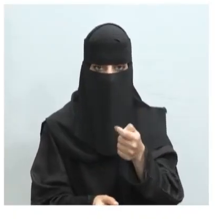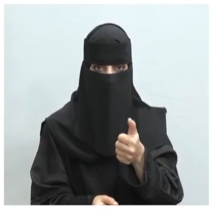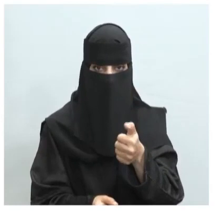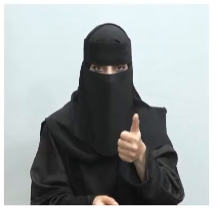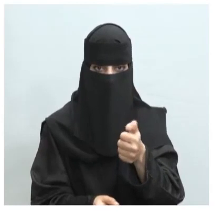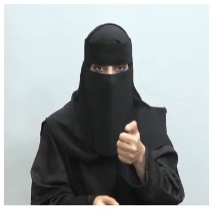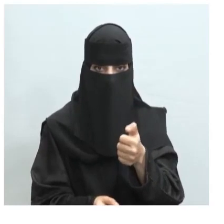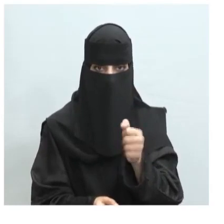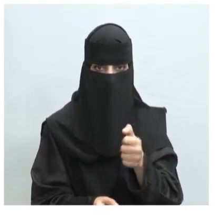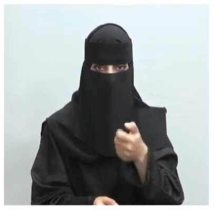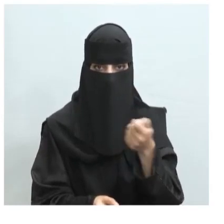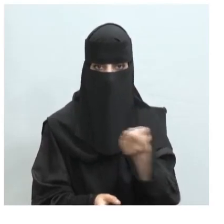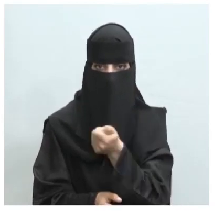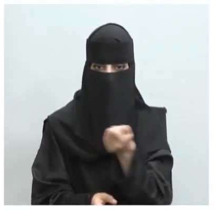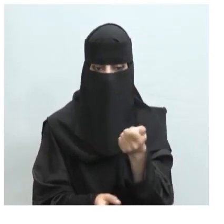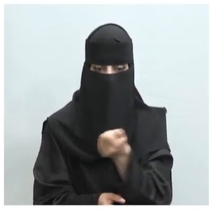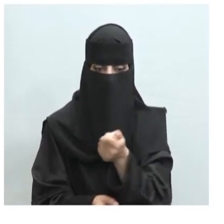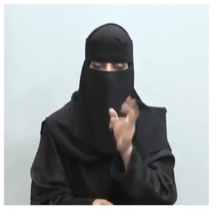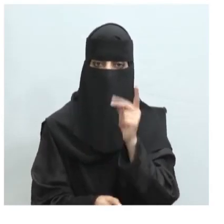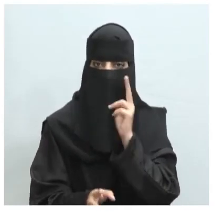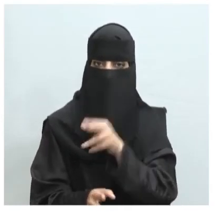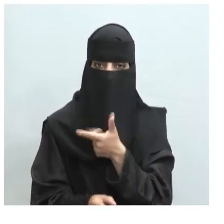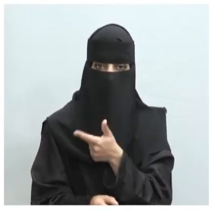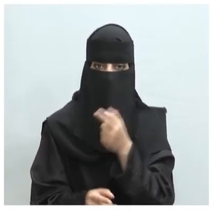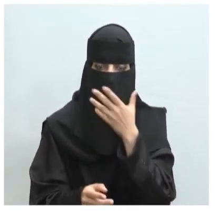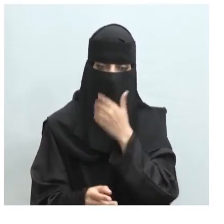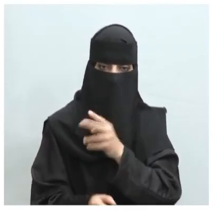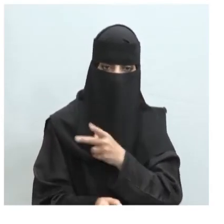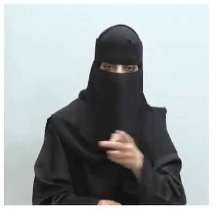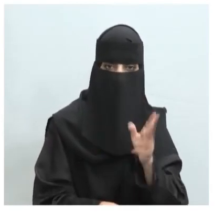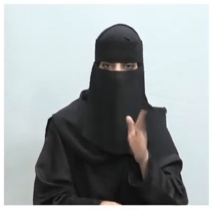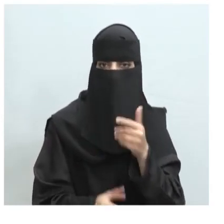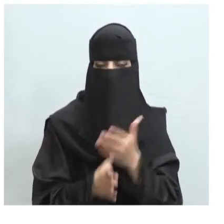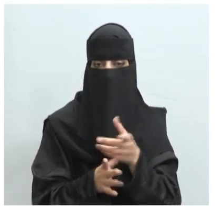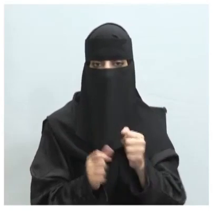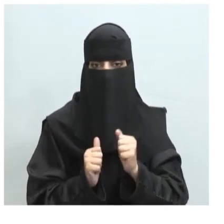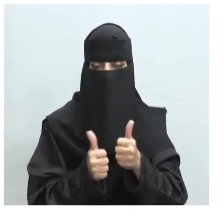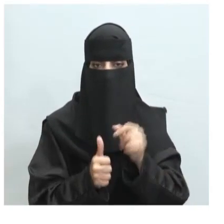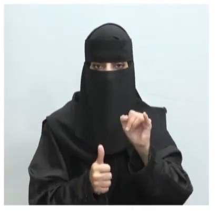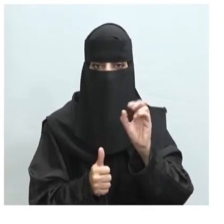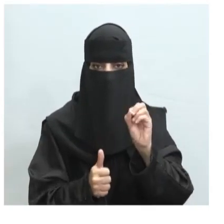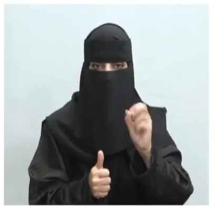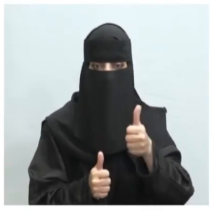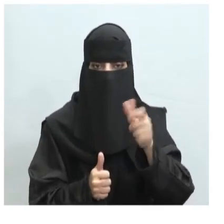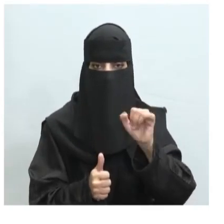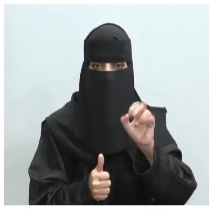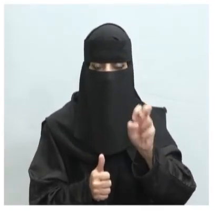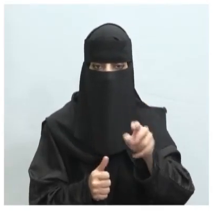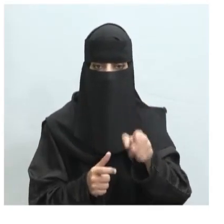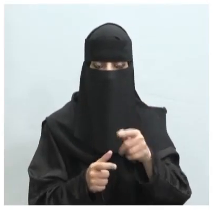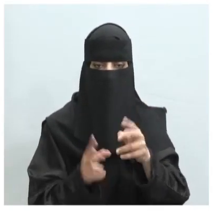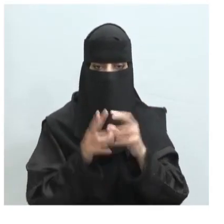عبر الكشاف وكذلك شاهدناه قبل قليل باشكال متنوعه وهذه المقاومه وهي المصباح